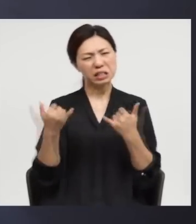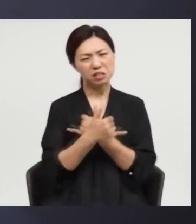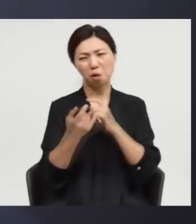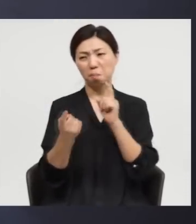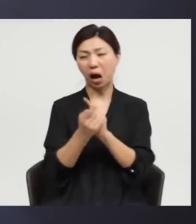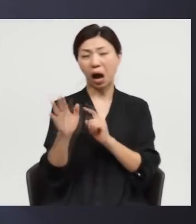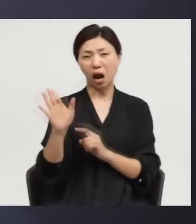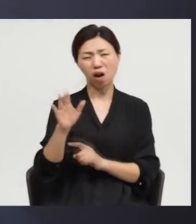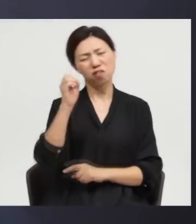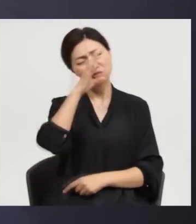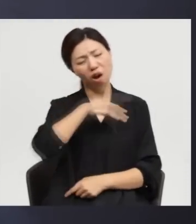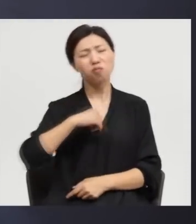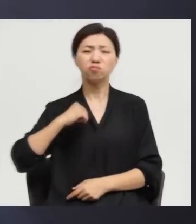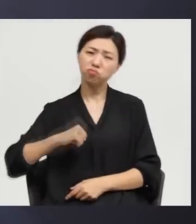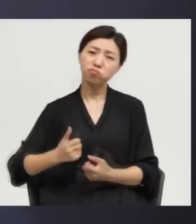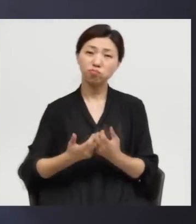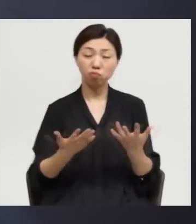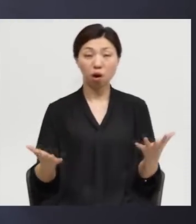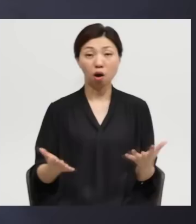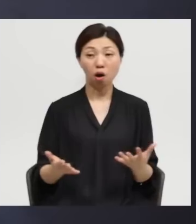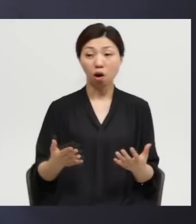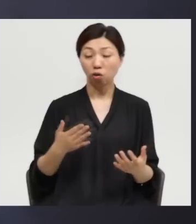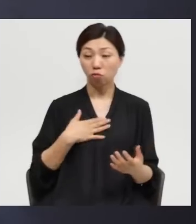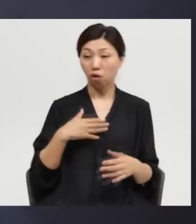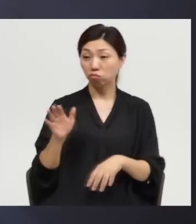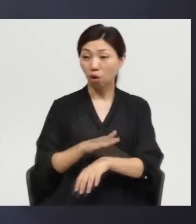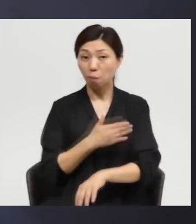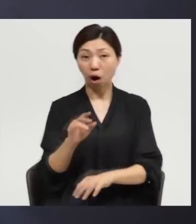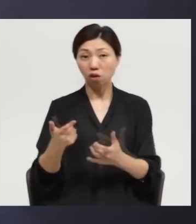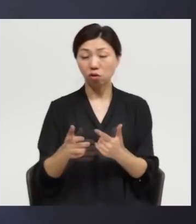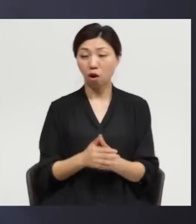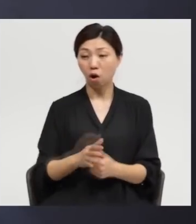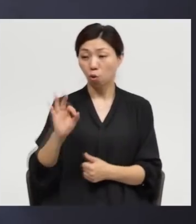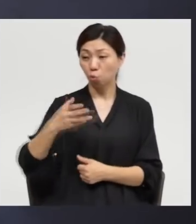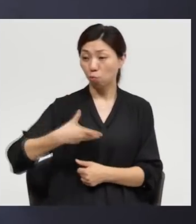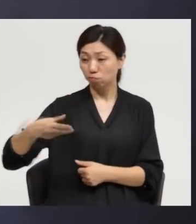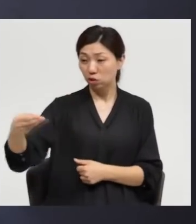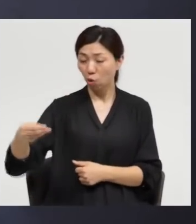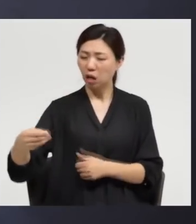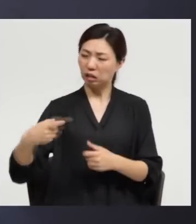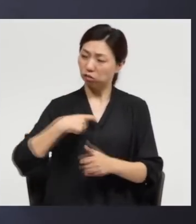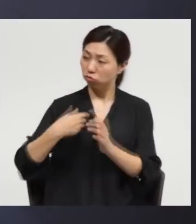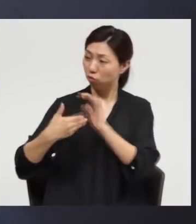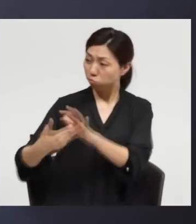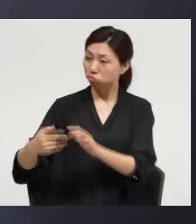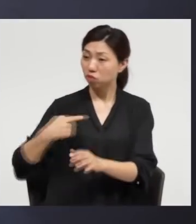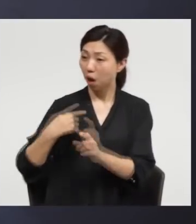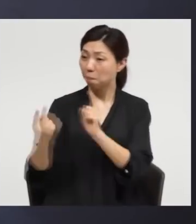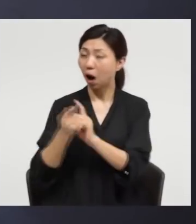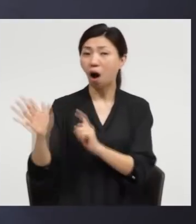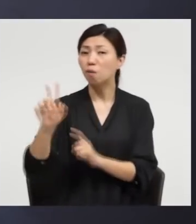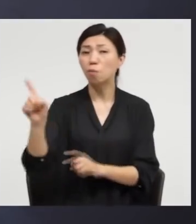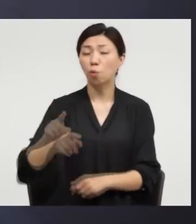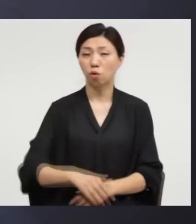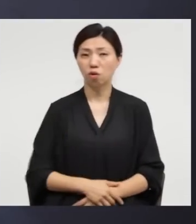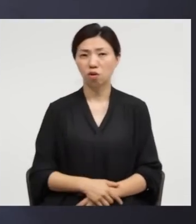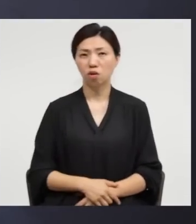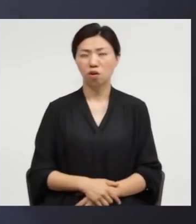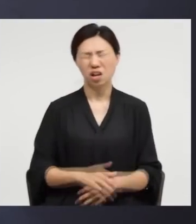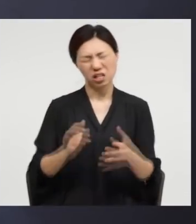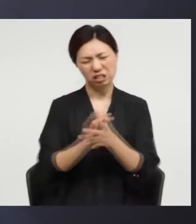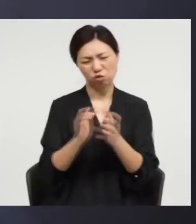뭐. 내가만 나쁜 짓 한 게 아니라 돈 빌려달라 해서 내가 못 준다는데 지가 안 보겠다는 걸 어떻게 해요. 아무리